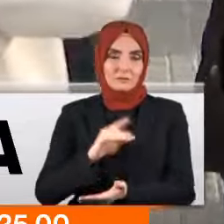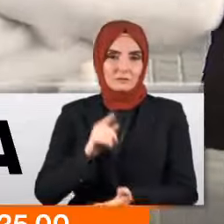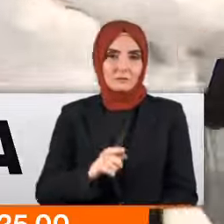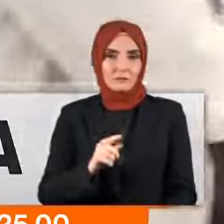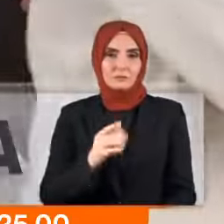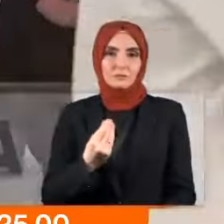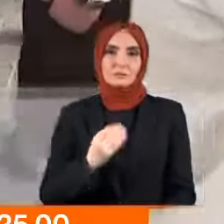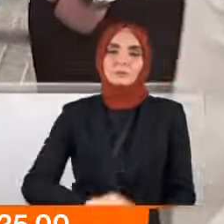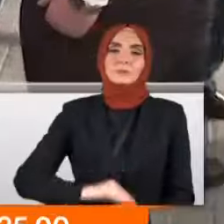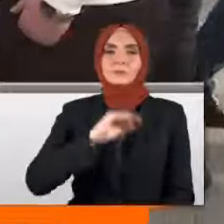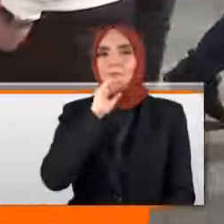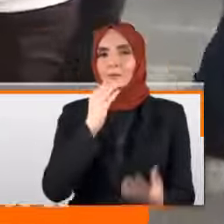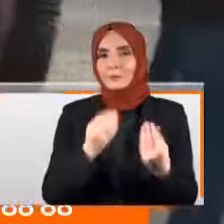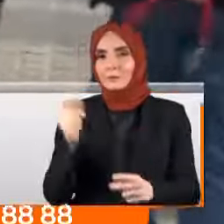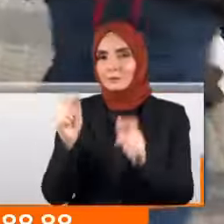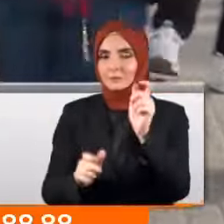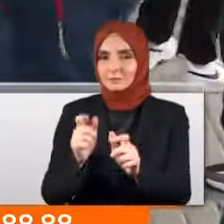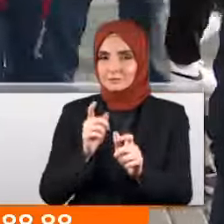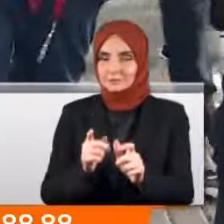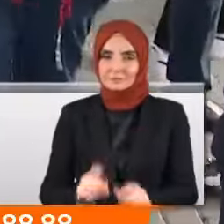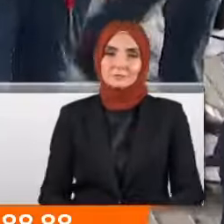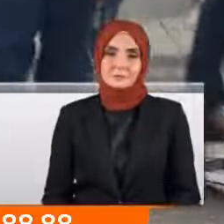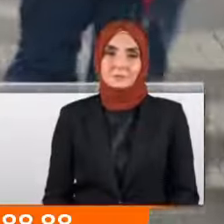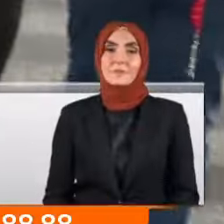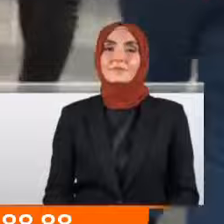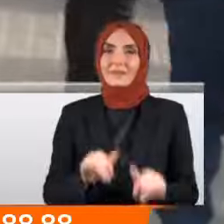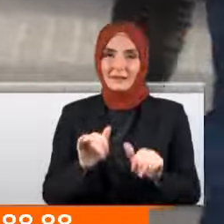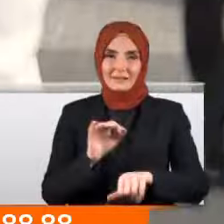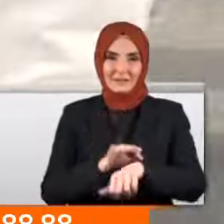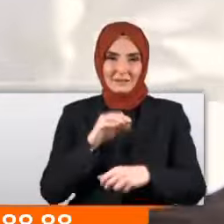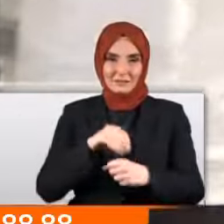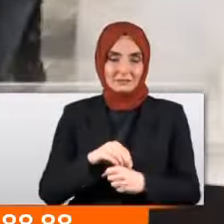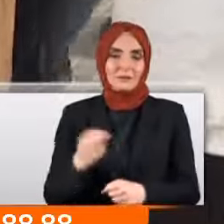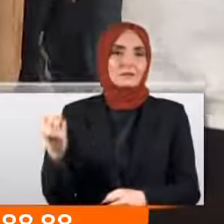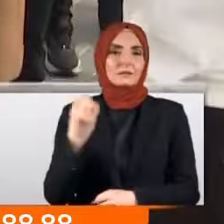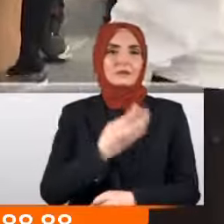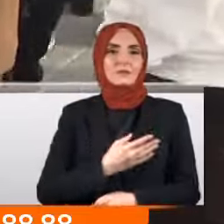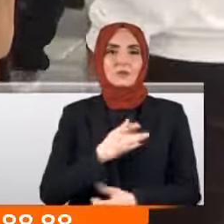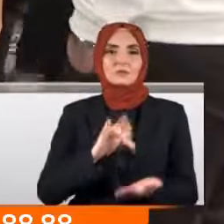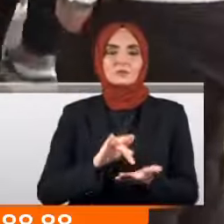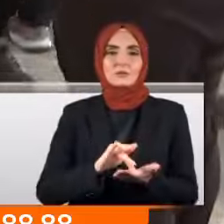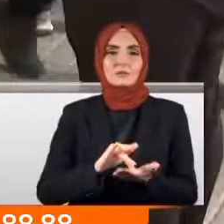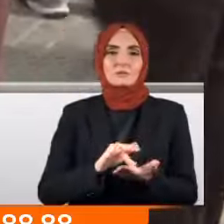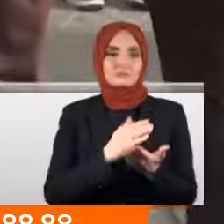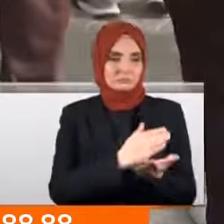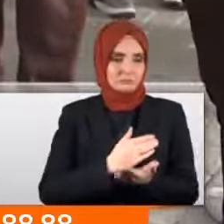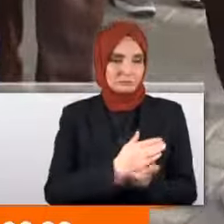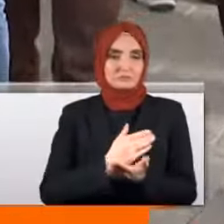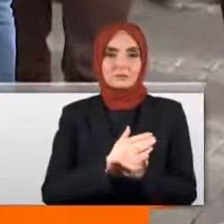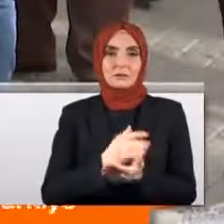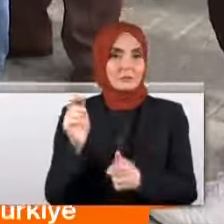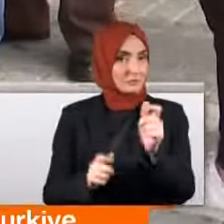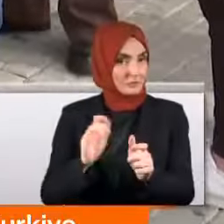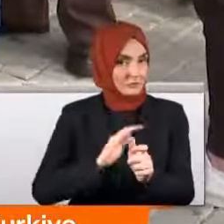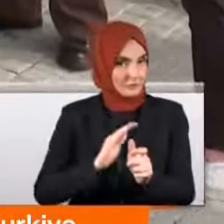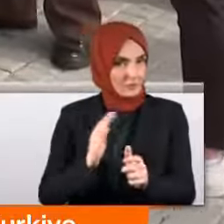gerçekten de işin içinden çıkılmıyor. Öyle ki aynı dakika içinde defalarca ceza yiyen araç sahipleri bile var. Aile